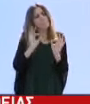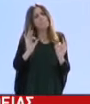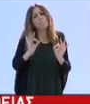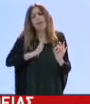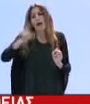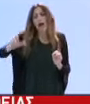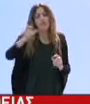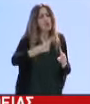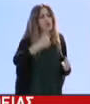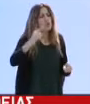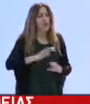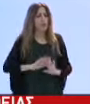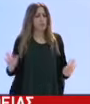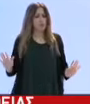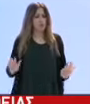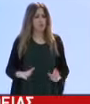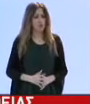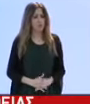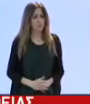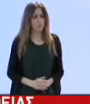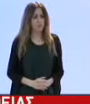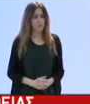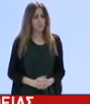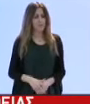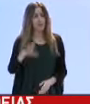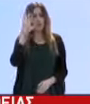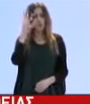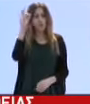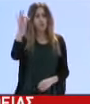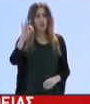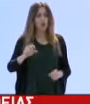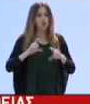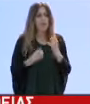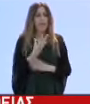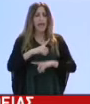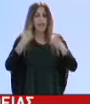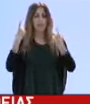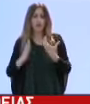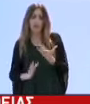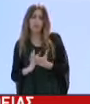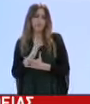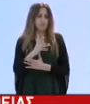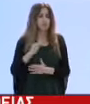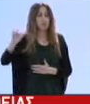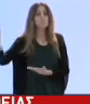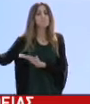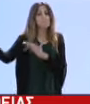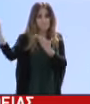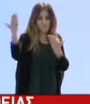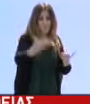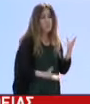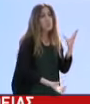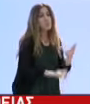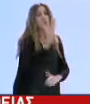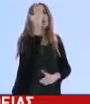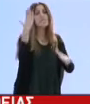του ορθολογισμού, το χώρο της δημοκρατικής προόδου για την πατρίδα. Τους καλωσορίζω στο νέο του σπίτι, την